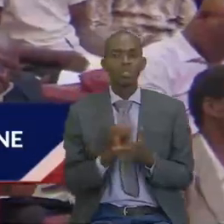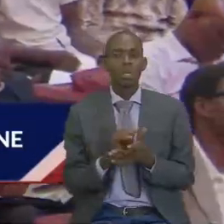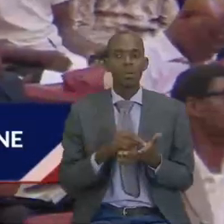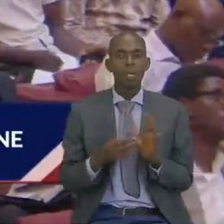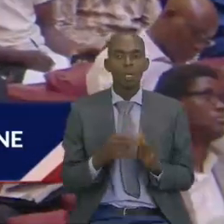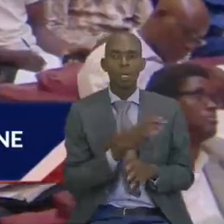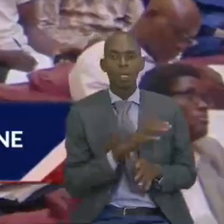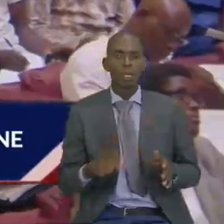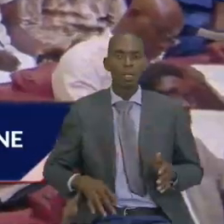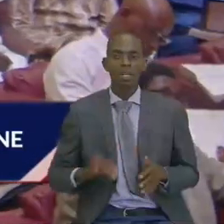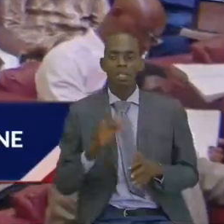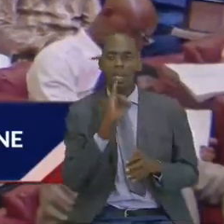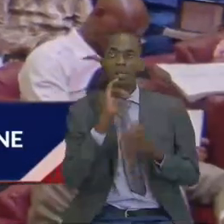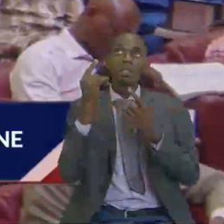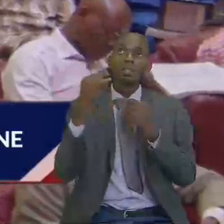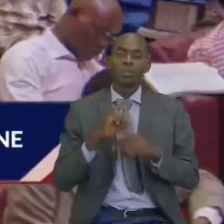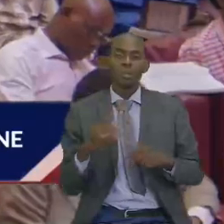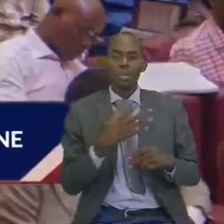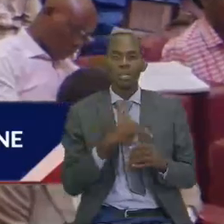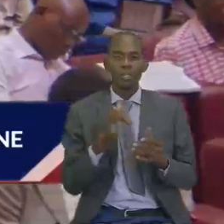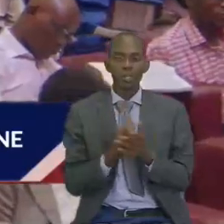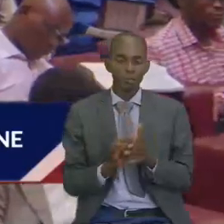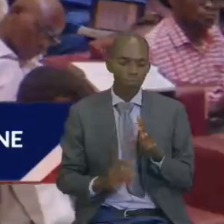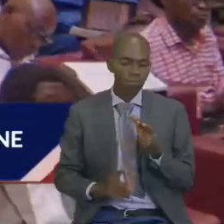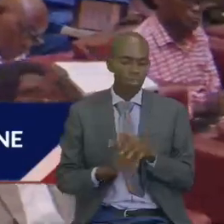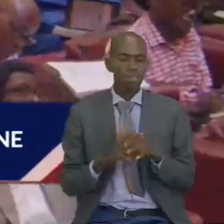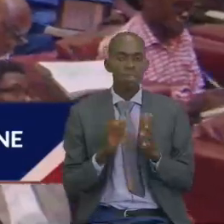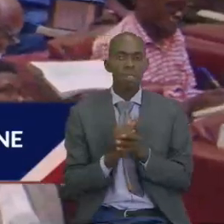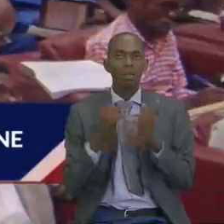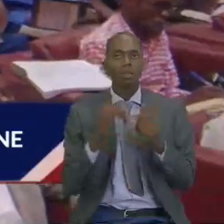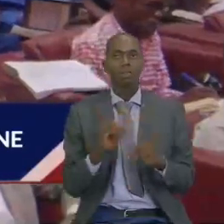l'avènement soudaine de Christ. Et c'est